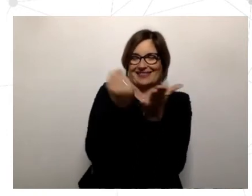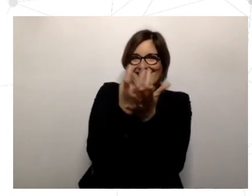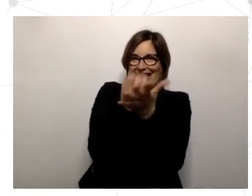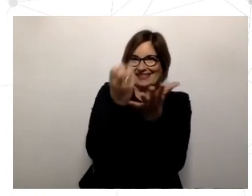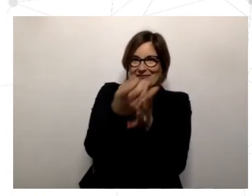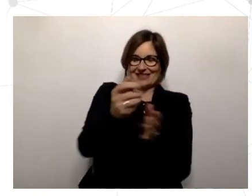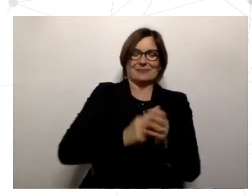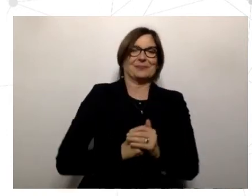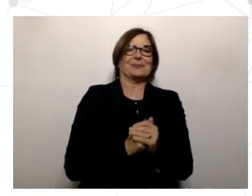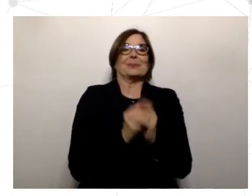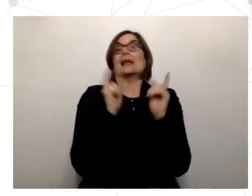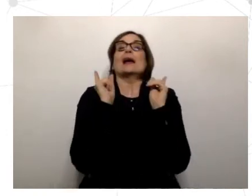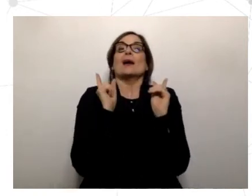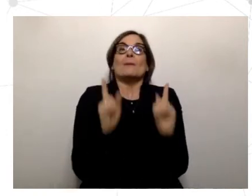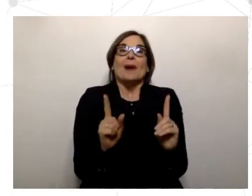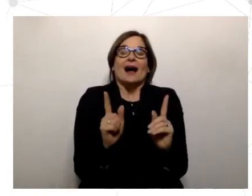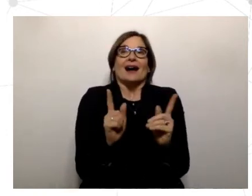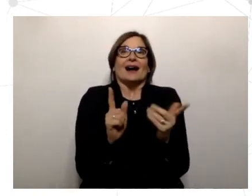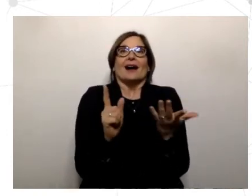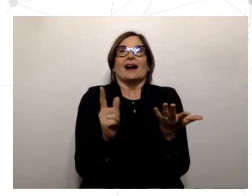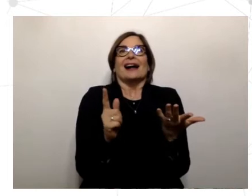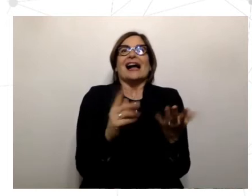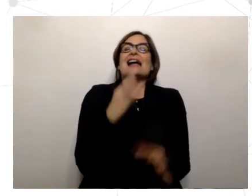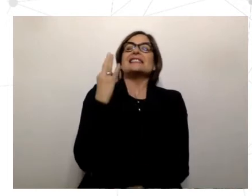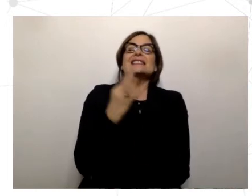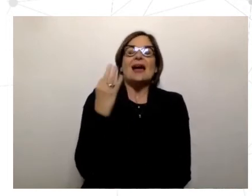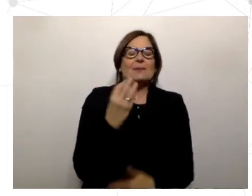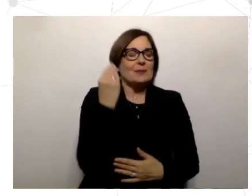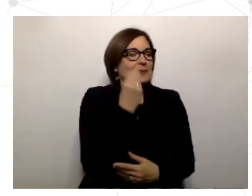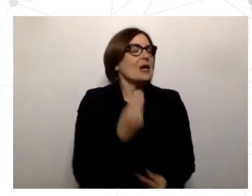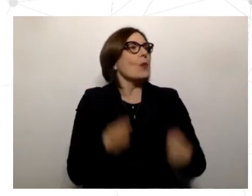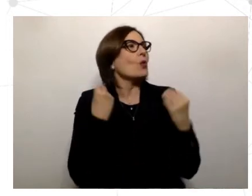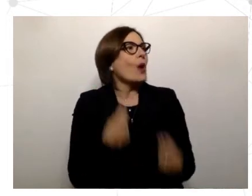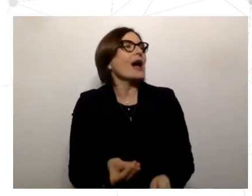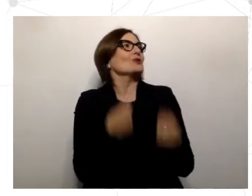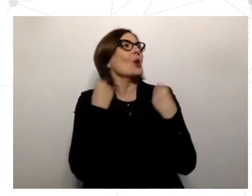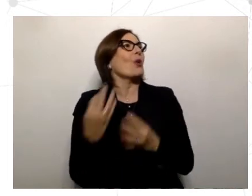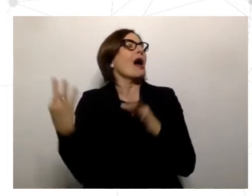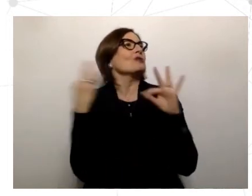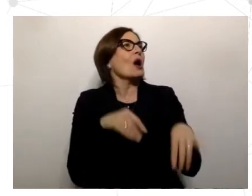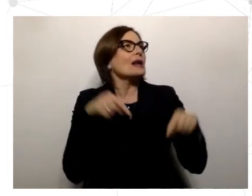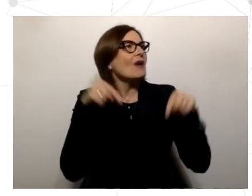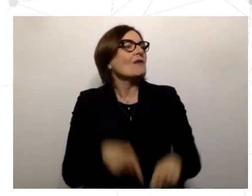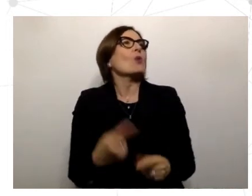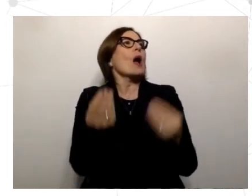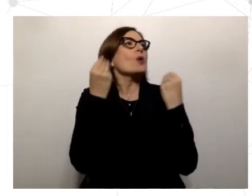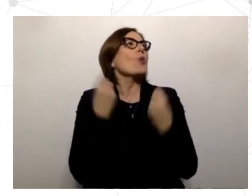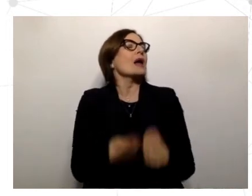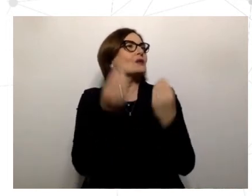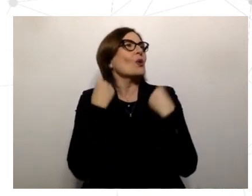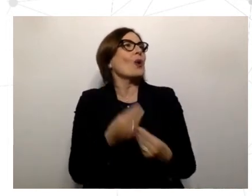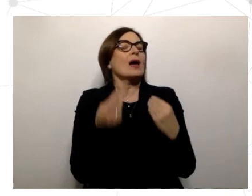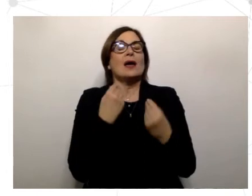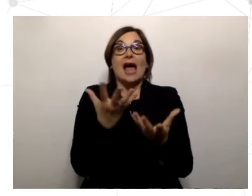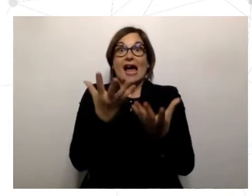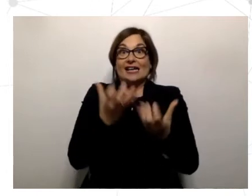Ma diciamo che ci siamo sempre chiesti quando sarebbe arrivato, quando avremmo avuto l'opportunità, e ricevere